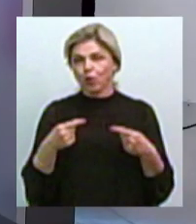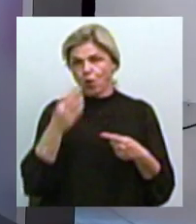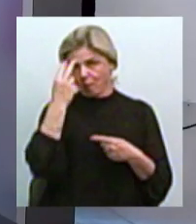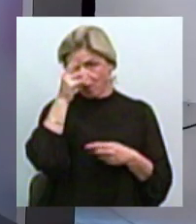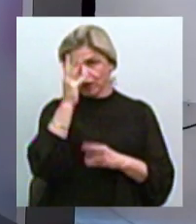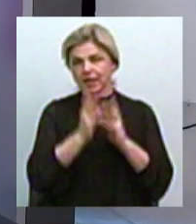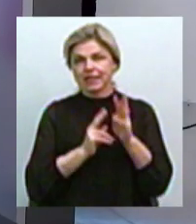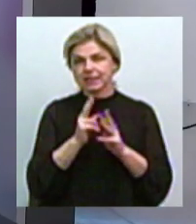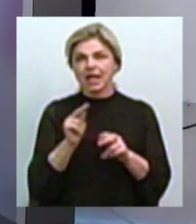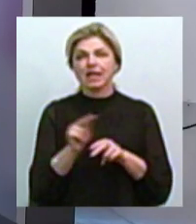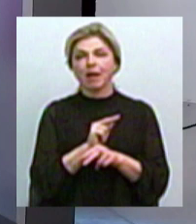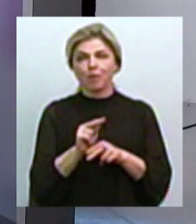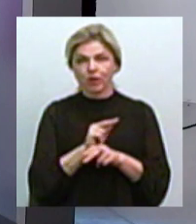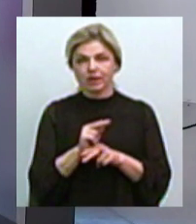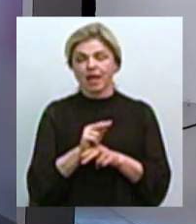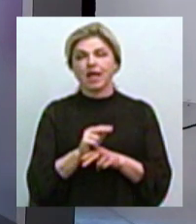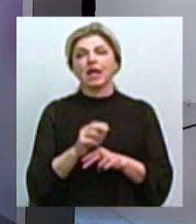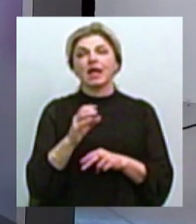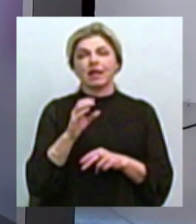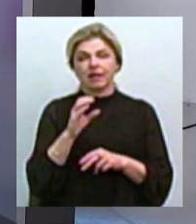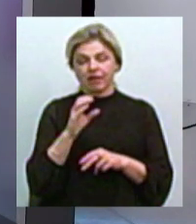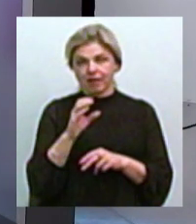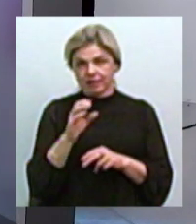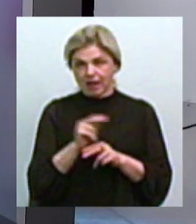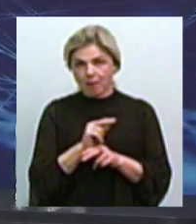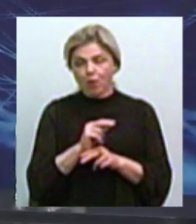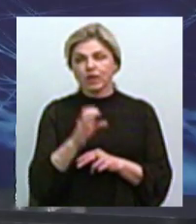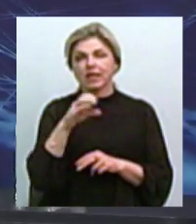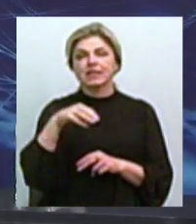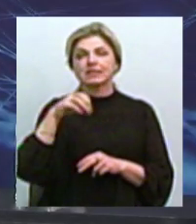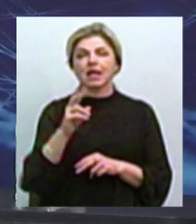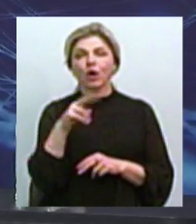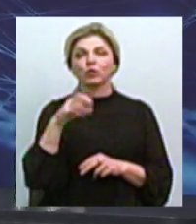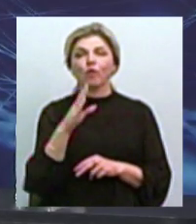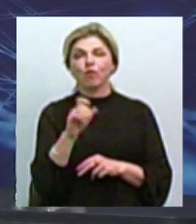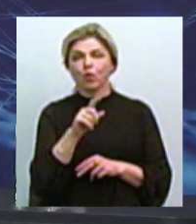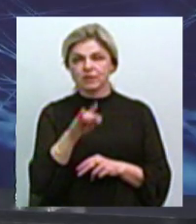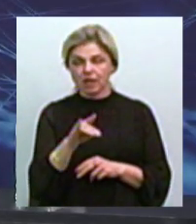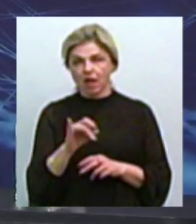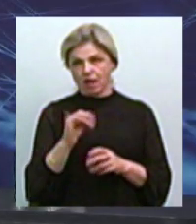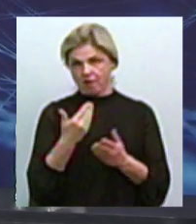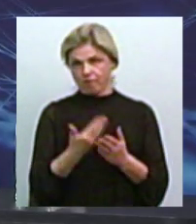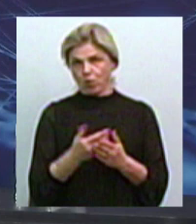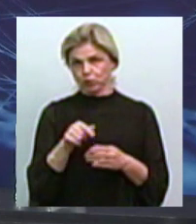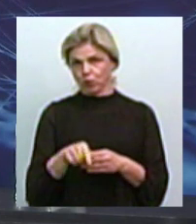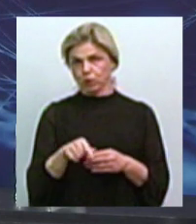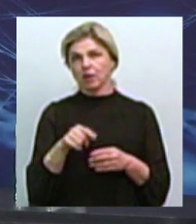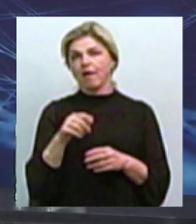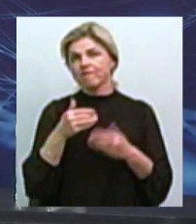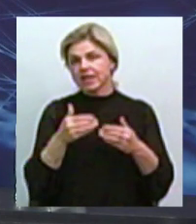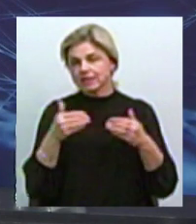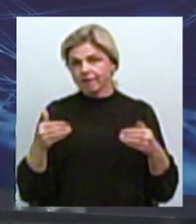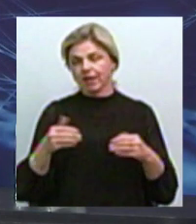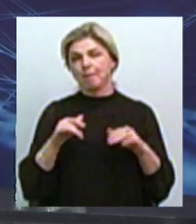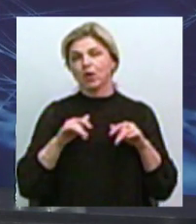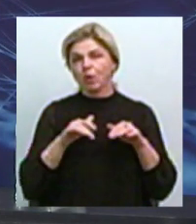модернизация, ремонт тепловозов. И тут у нас куча всего, клипы, соцпроекты, какие-то мероприятия, выставки и так далее. На самом деле мы просто